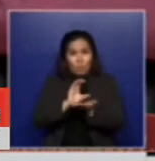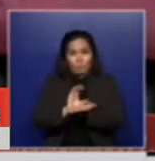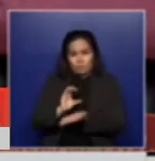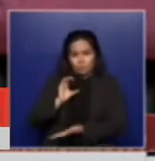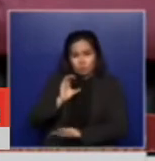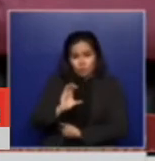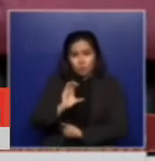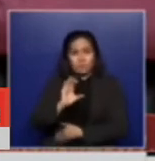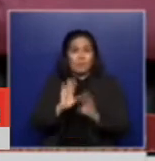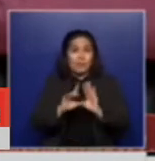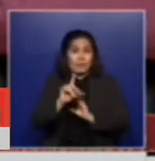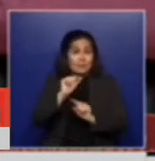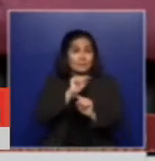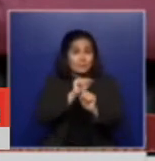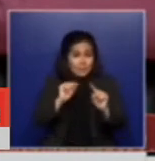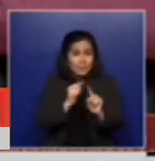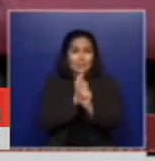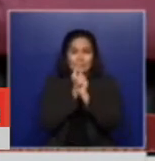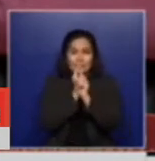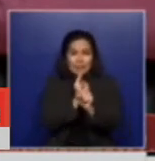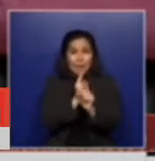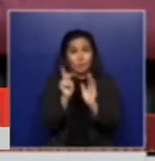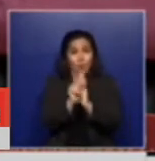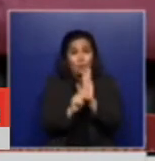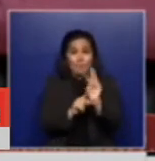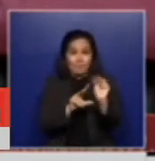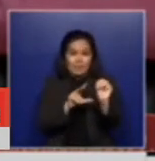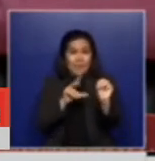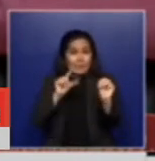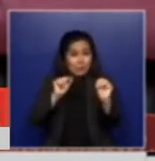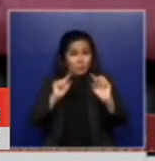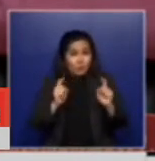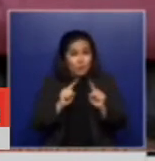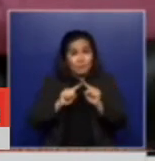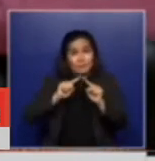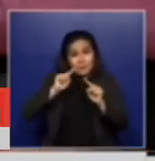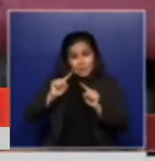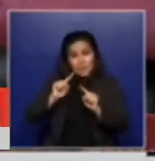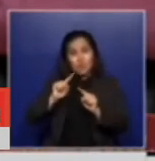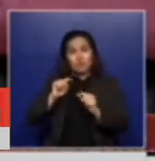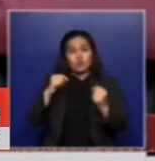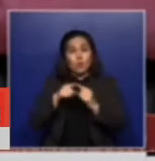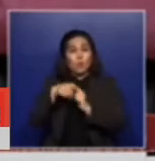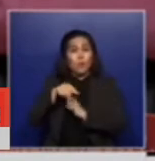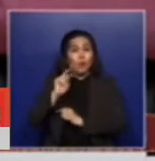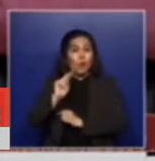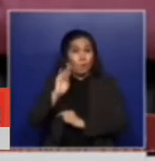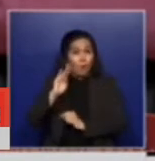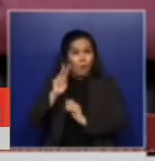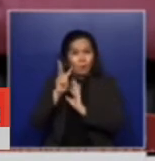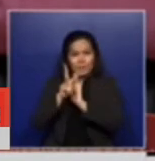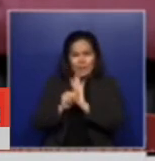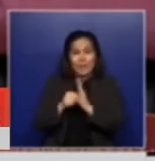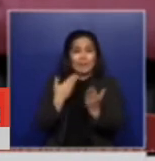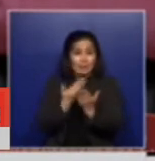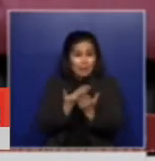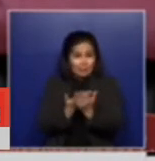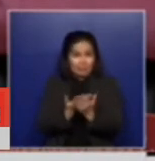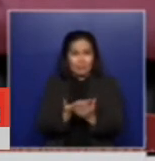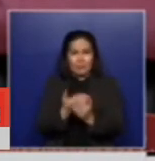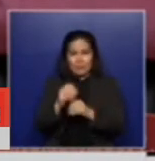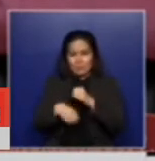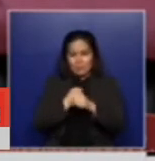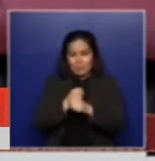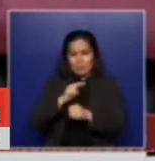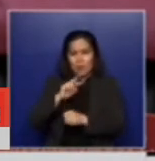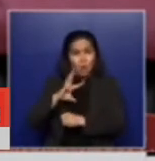ละ20ซึ่งมันเป็นไปตามมาตรา20วงเล็บ1แห่งพระราชบัญญัติวินัยการเงินการคลังพ.ศ.2561